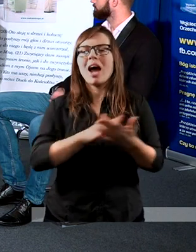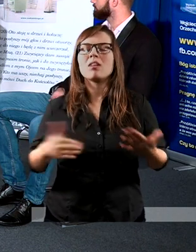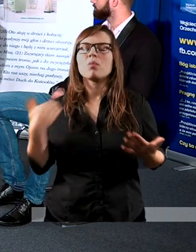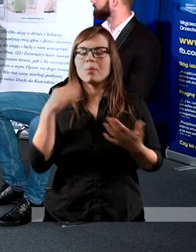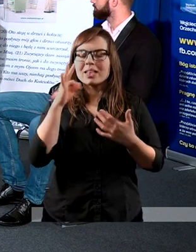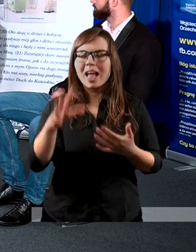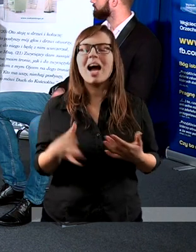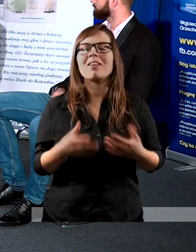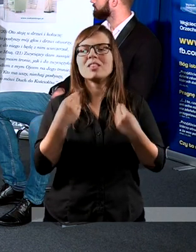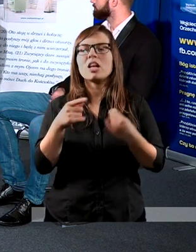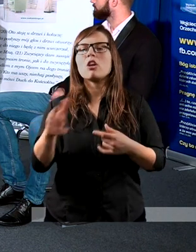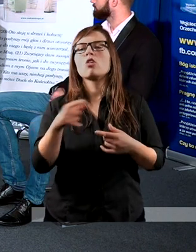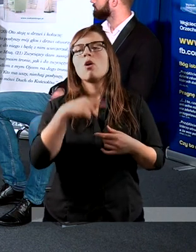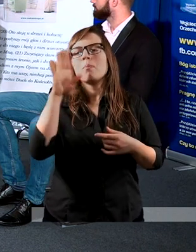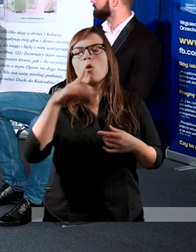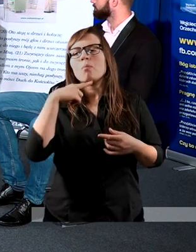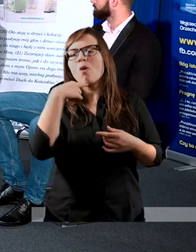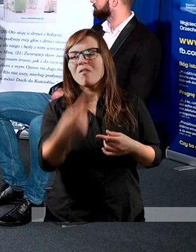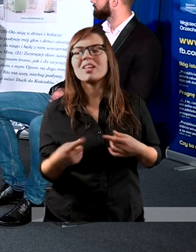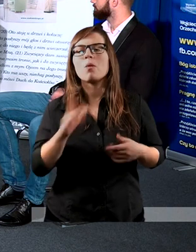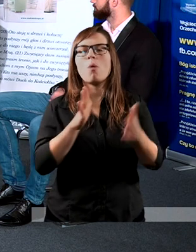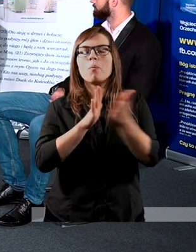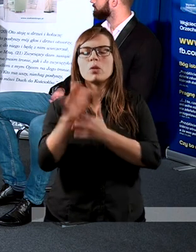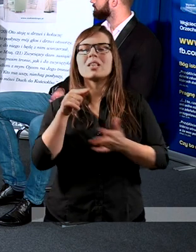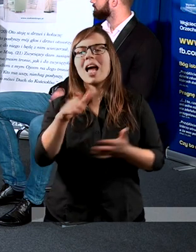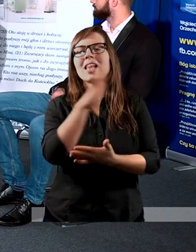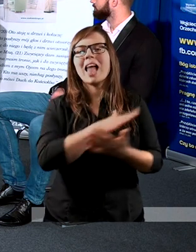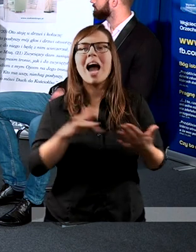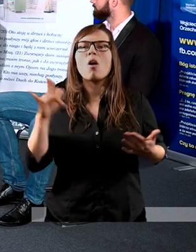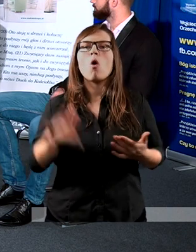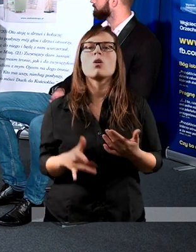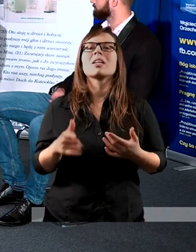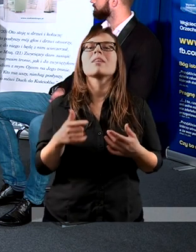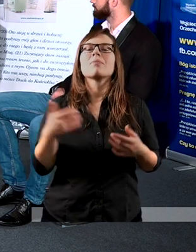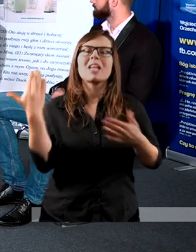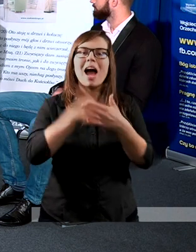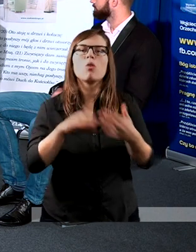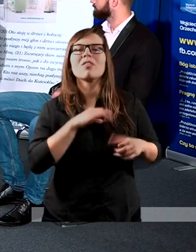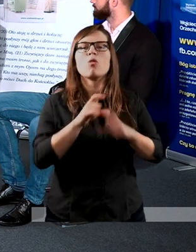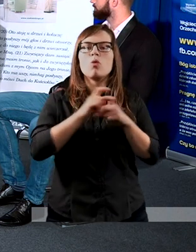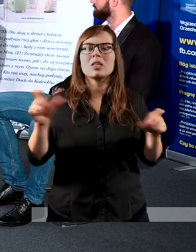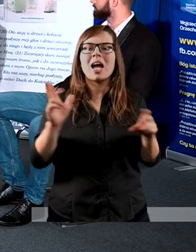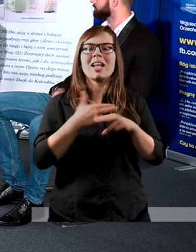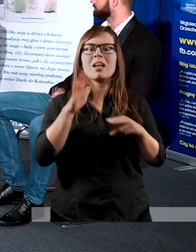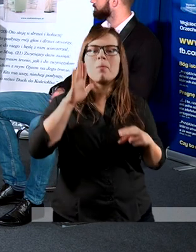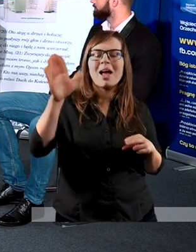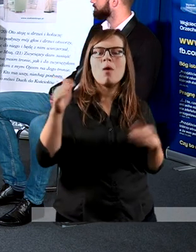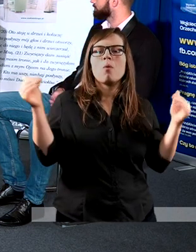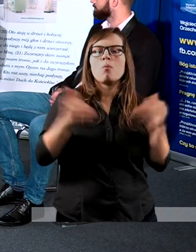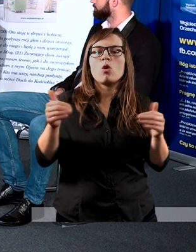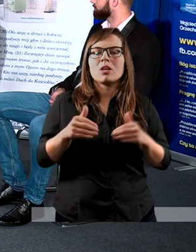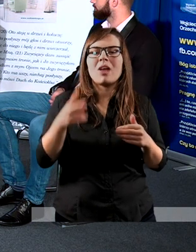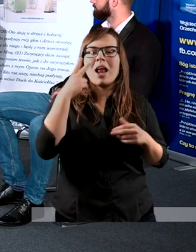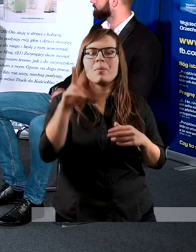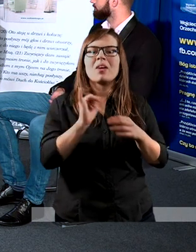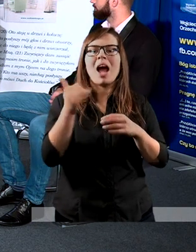tak haniebnie, że Pan Bóg powiedział po prostu, te narody zakończyły swój czas, kiedy miały możliwość